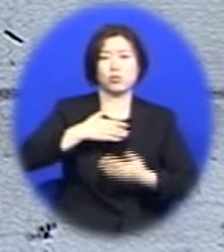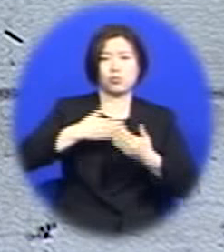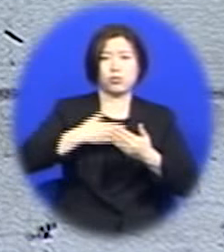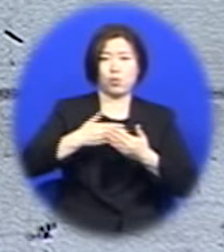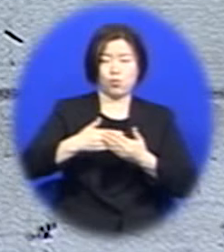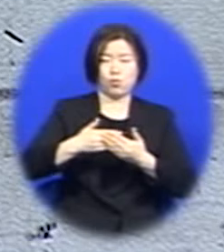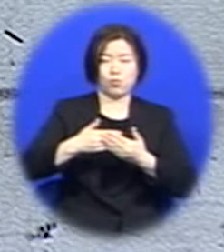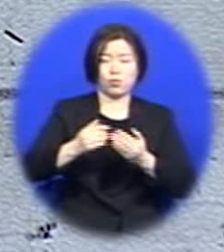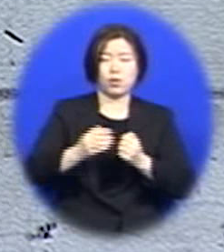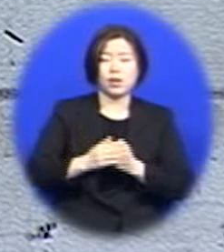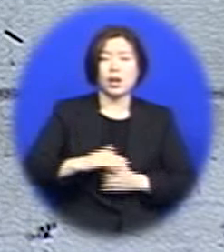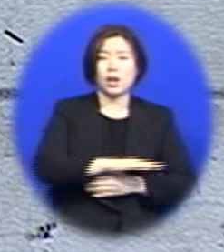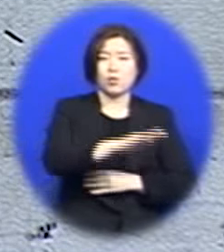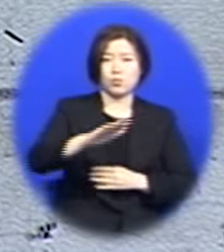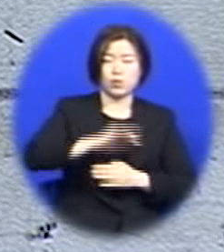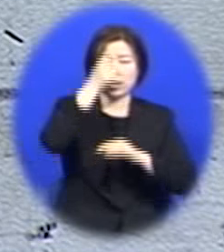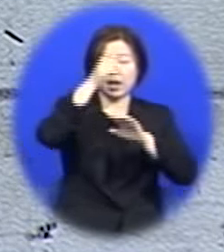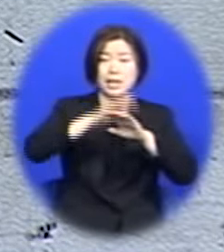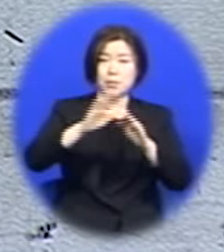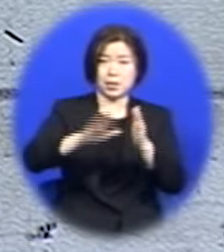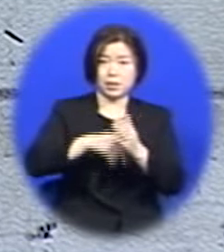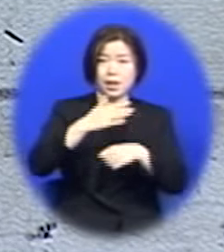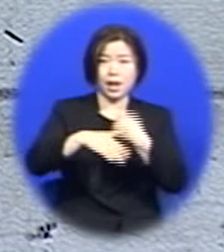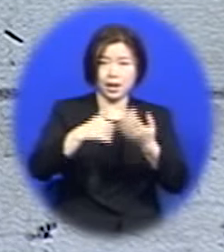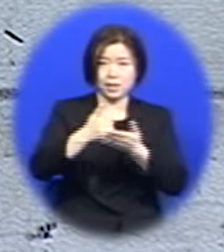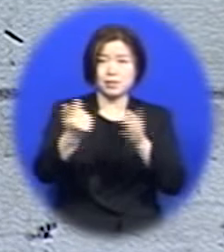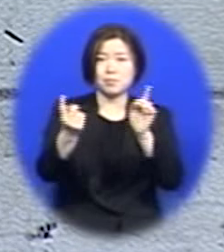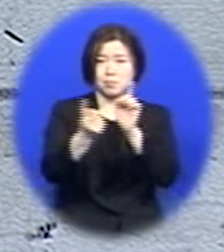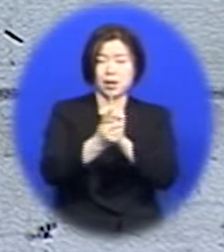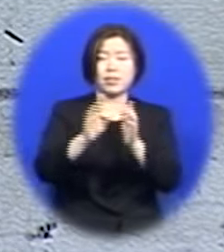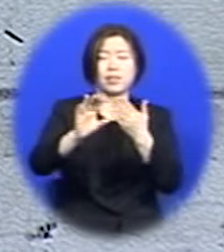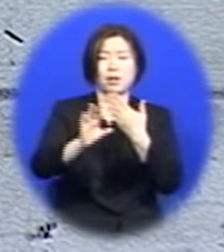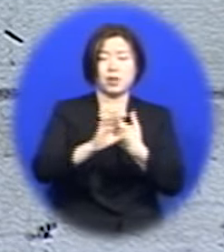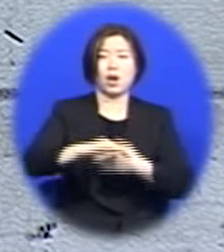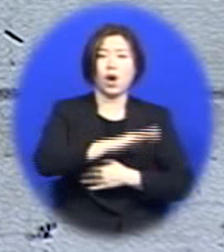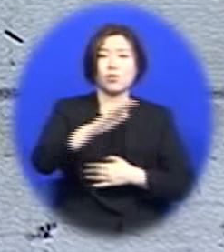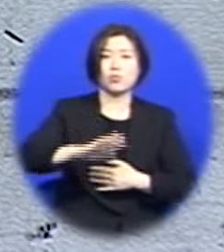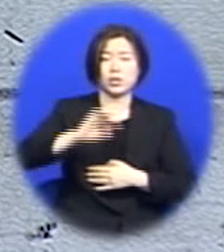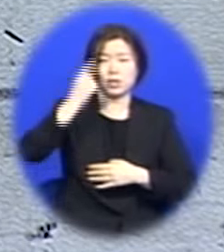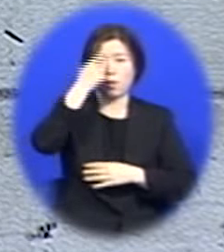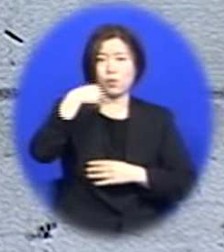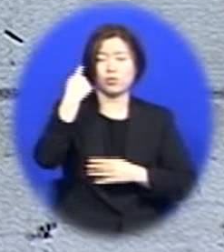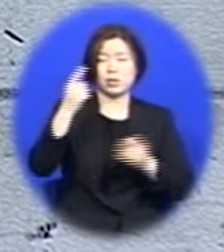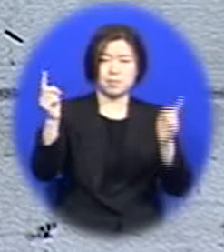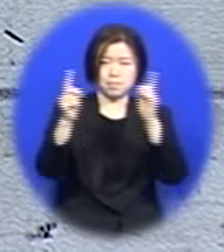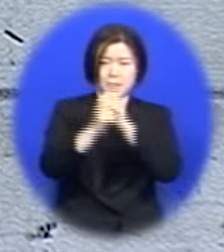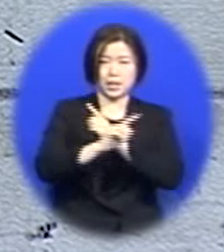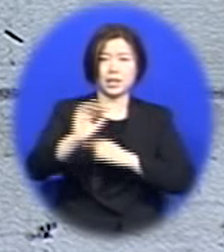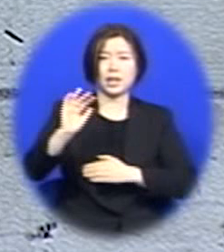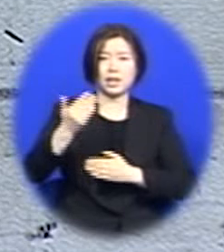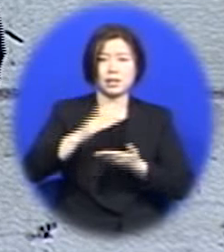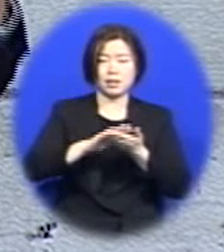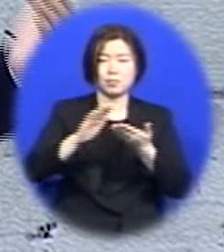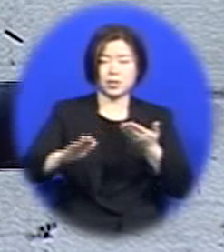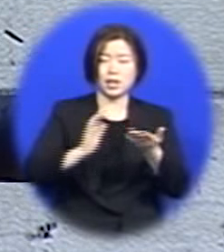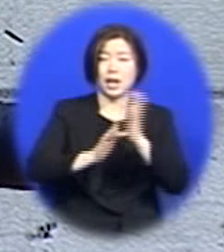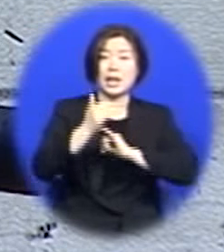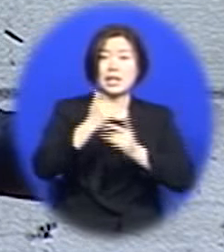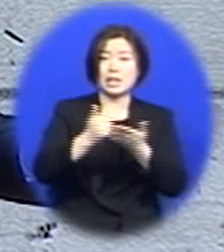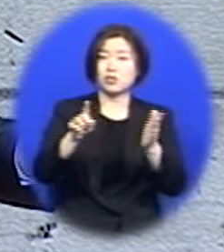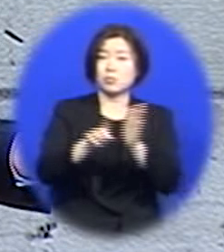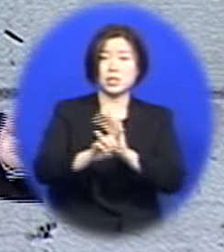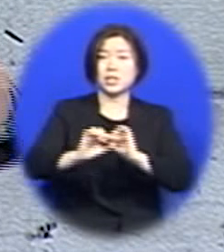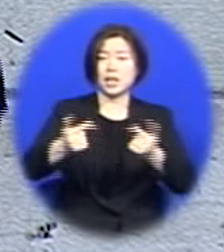때 하나님을 만나게 되면 우리 얼굴이 달라집니다. 예수 믿지 않는